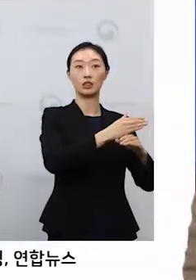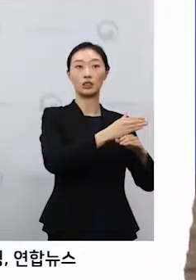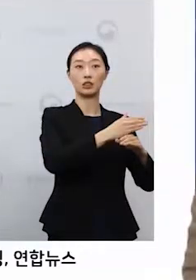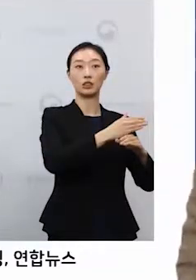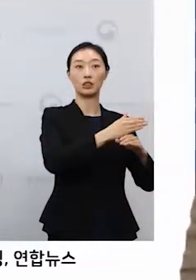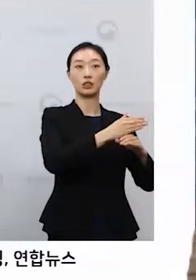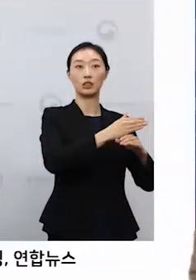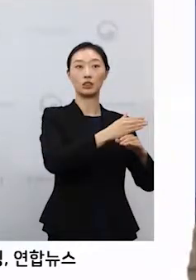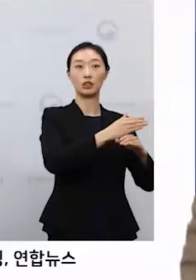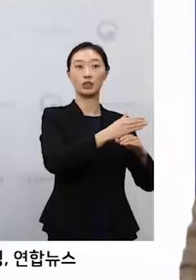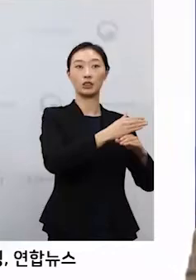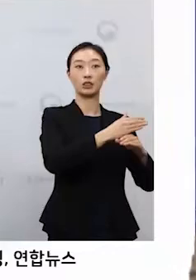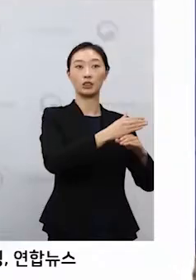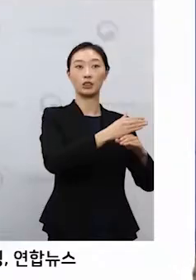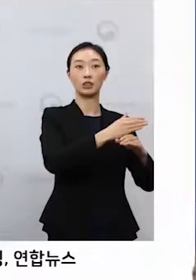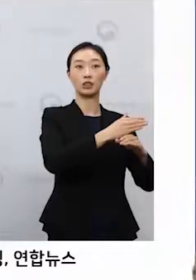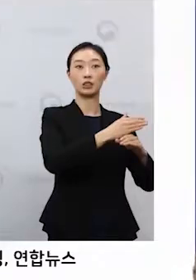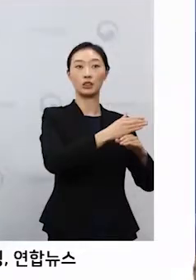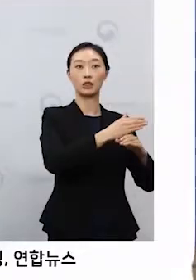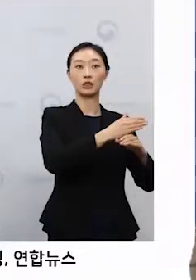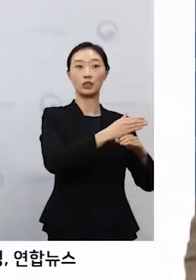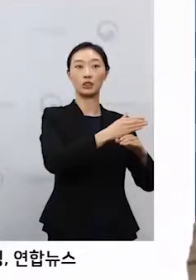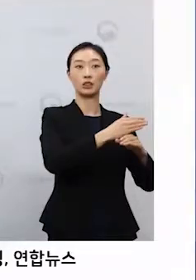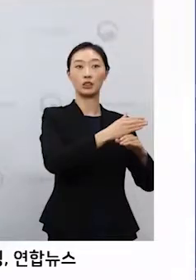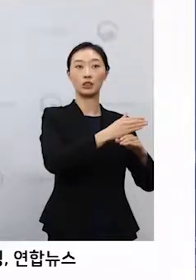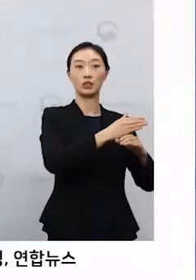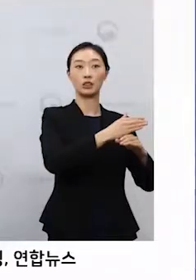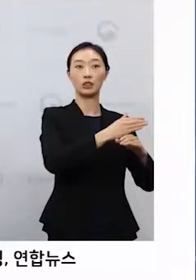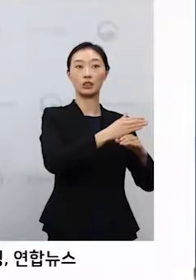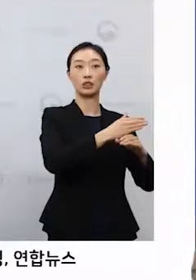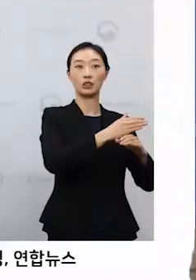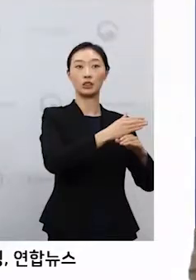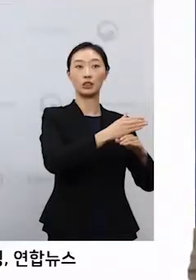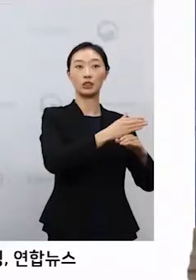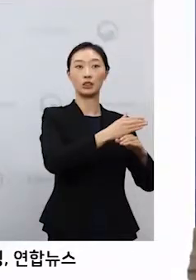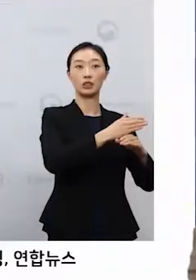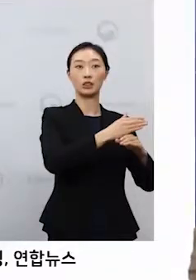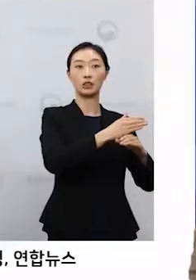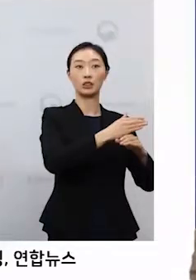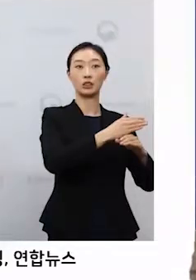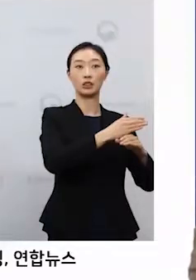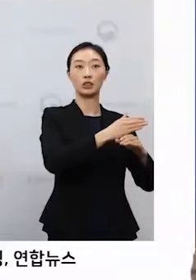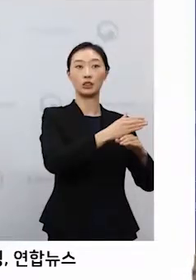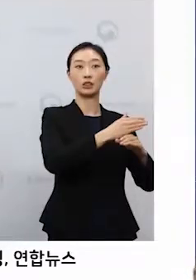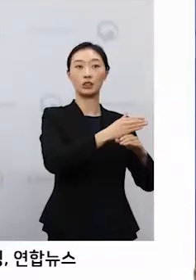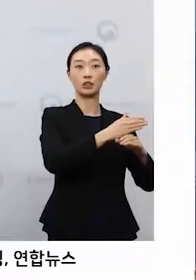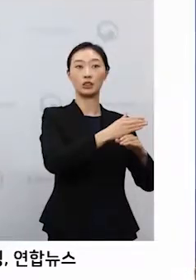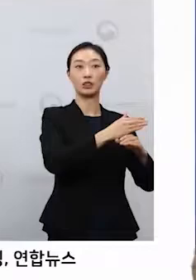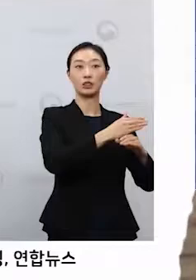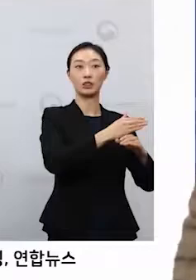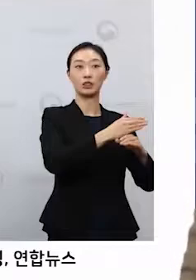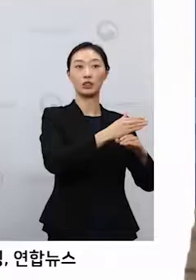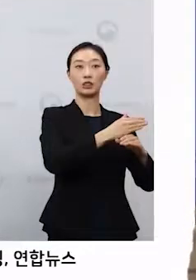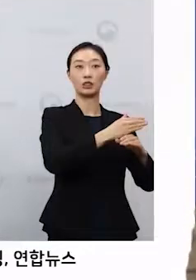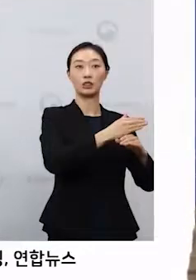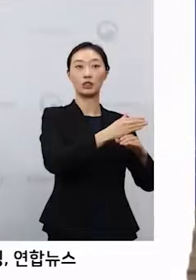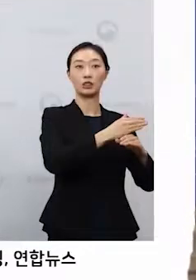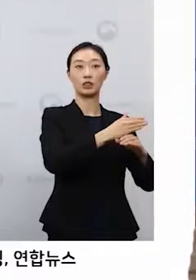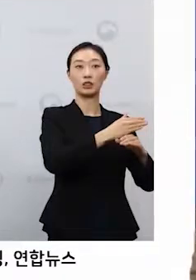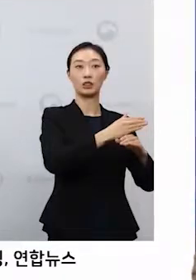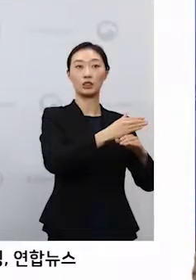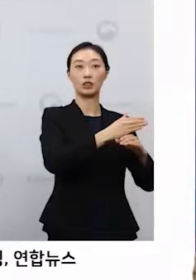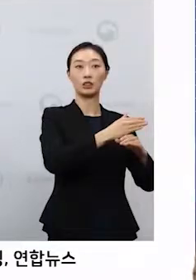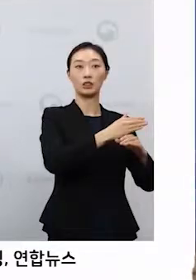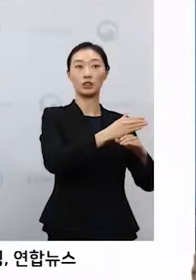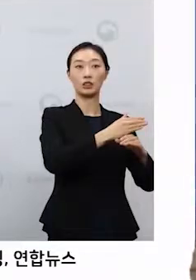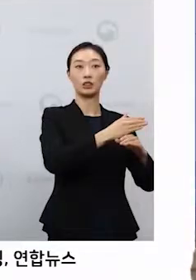브리핑에서도 자막으로 브리핑을 하는 것이 아니라 실제 수어 통역사분을 대동하고 그분들의 이제 수어를 통해서 의사소통을 하는 것을